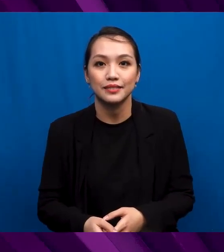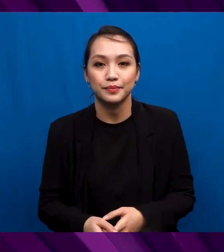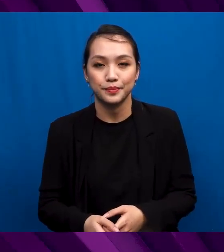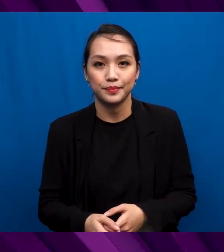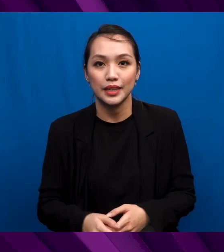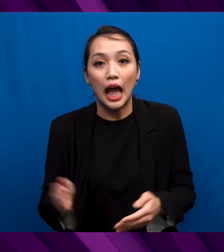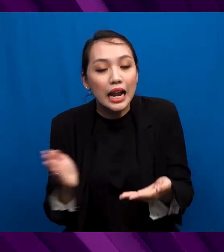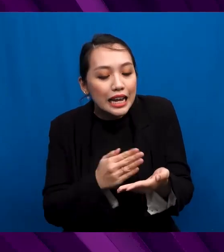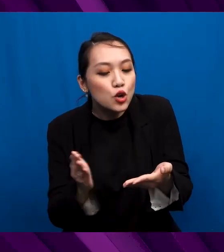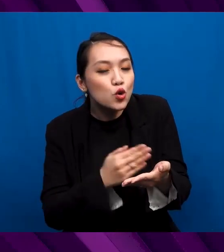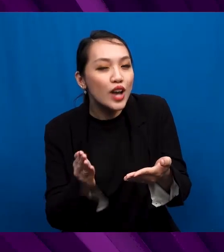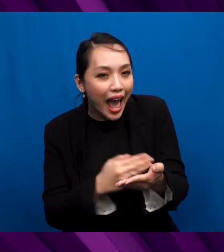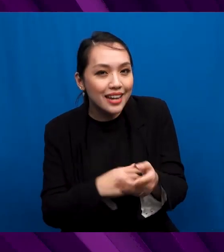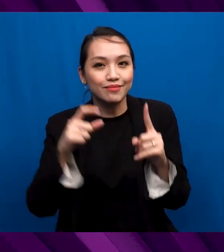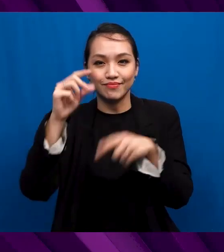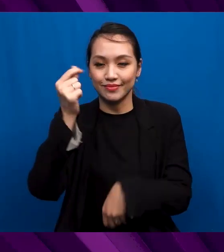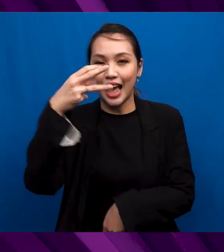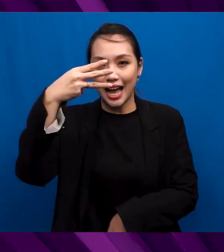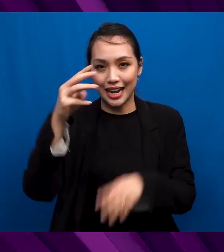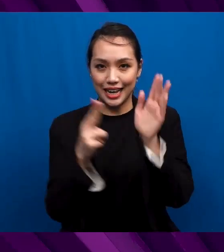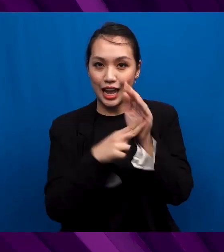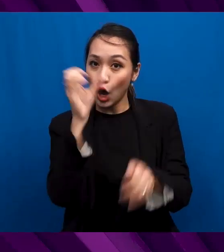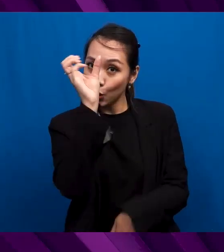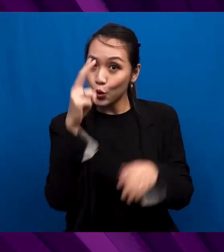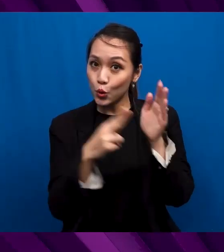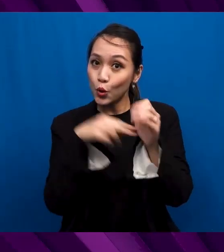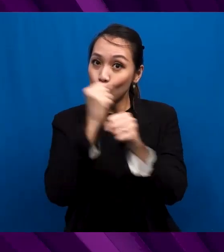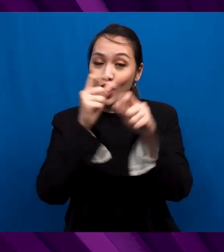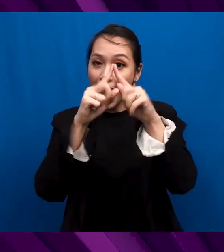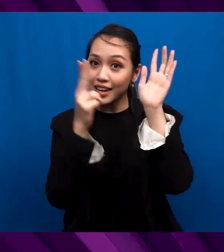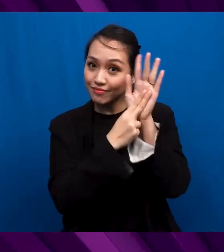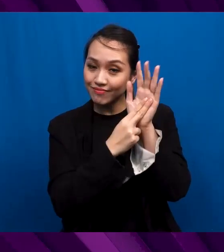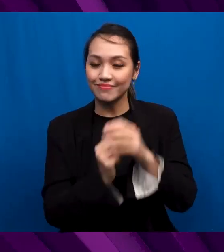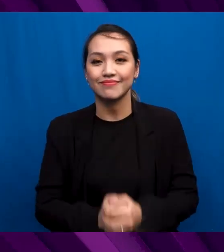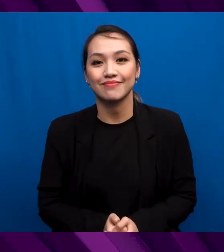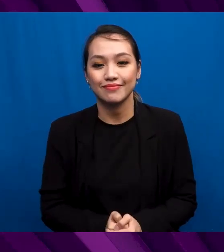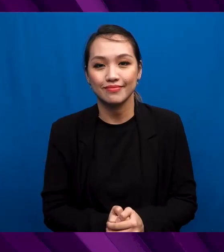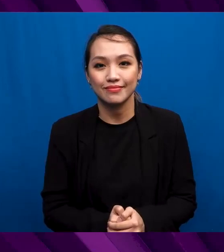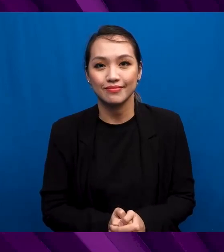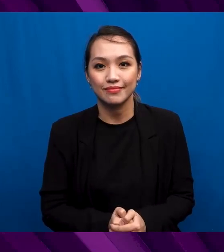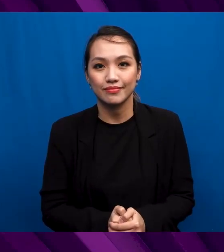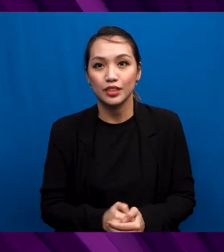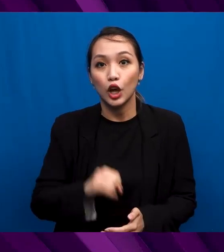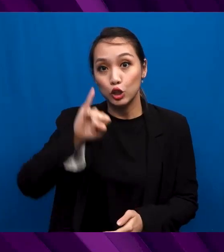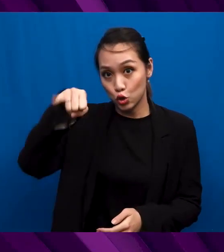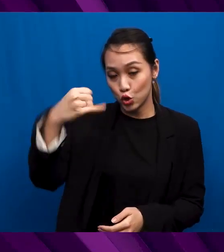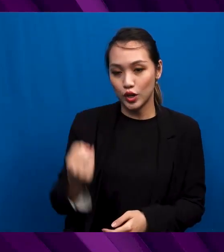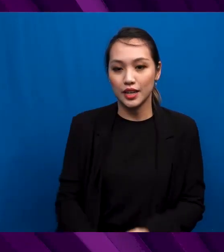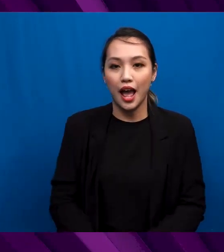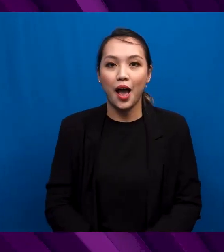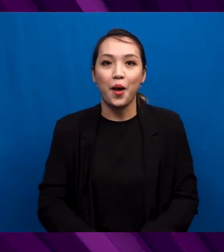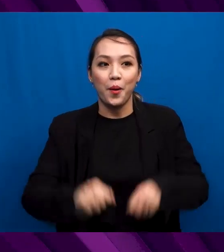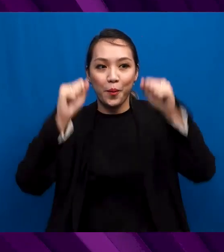dan saya percaya ini akan jadi berkat buat setiap kita ya. Saya kasih judul Berkat Musa atas 12 suku